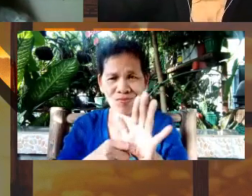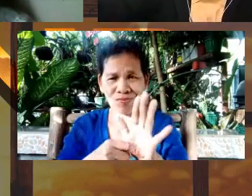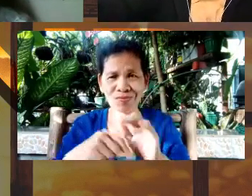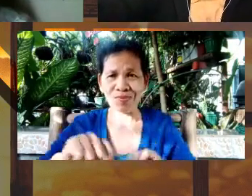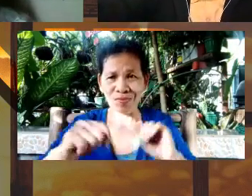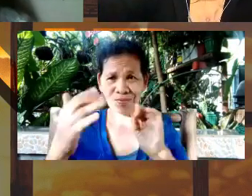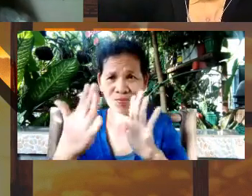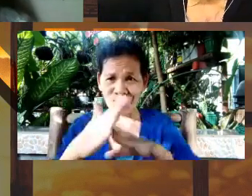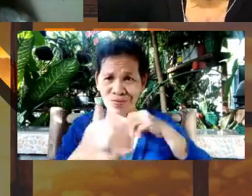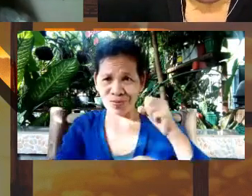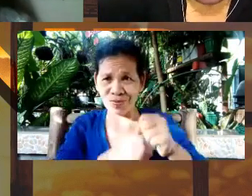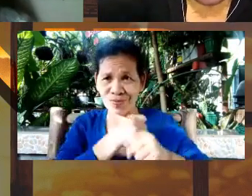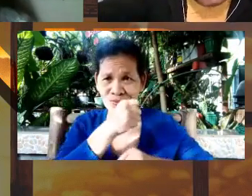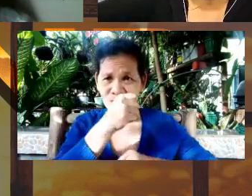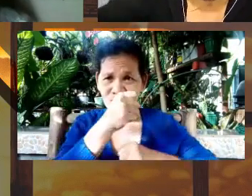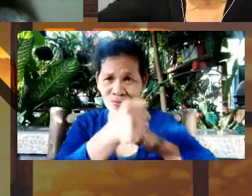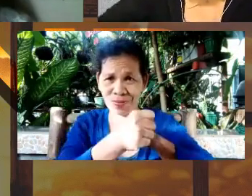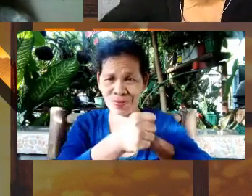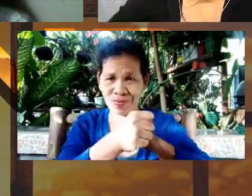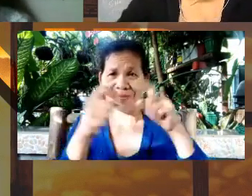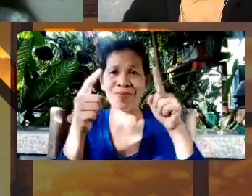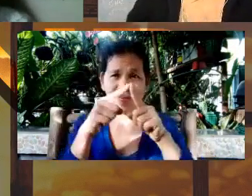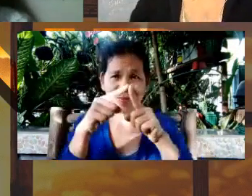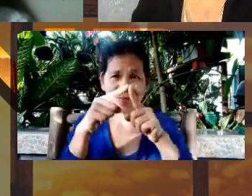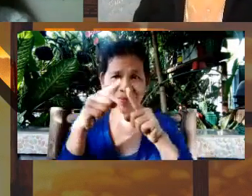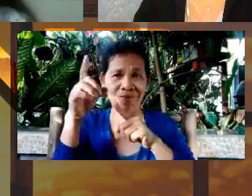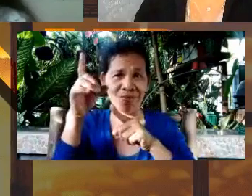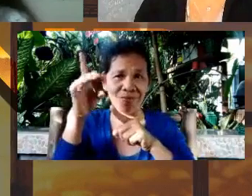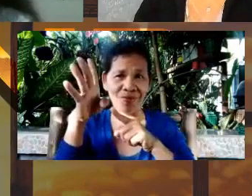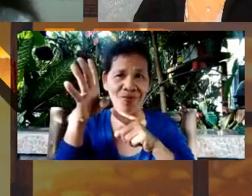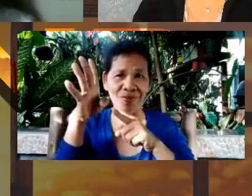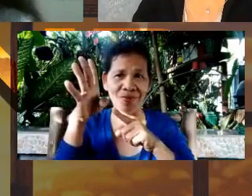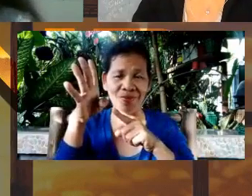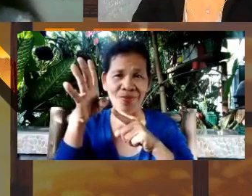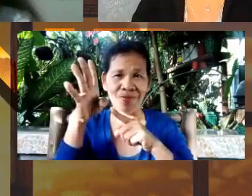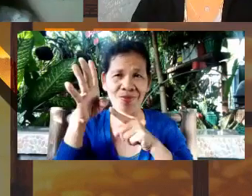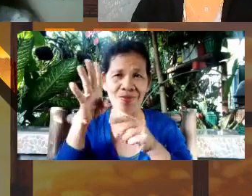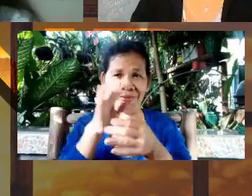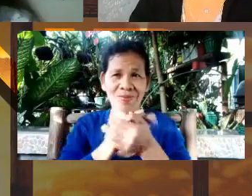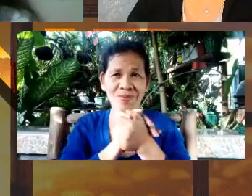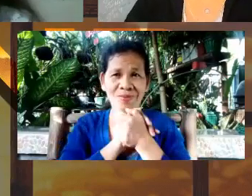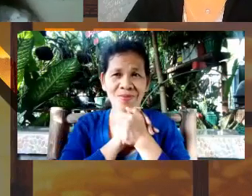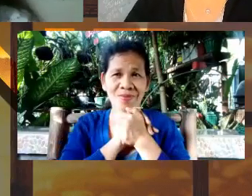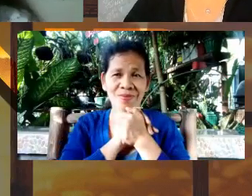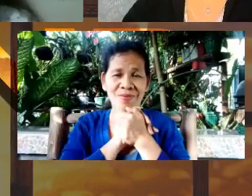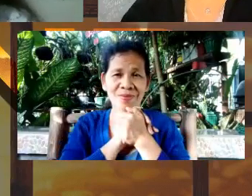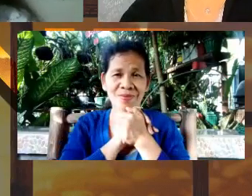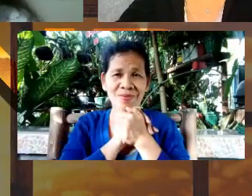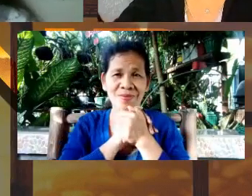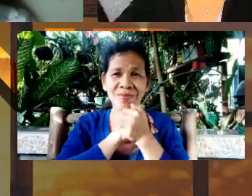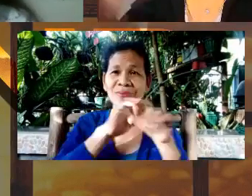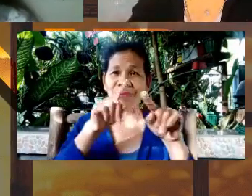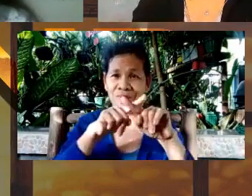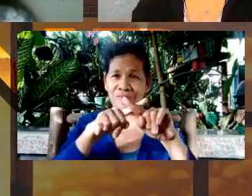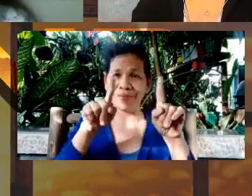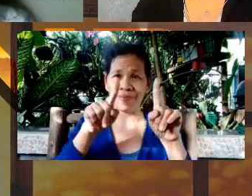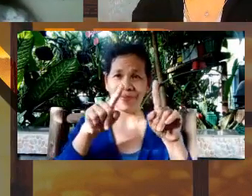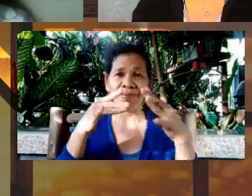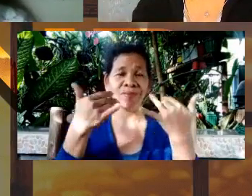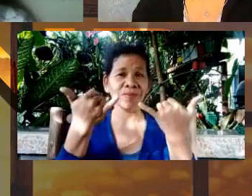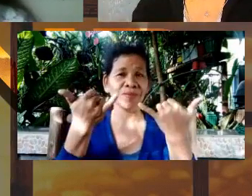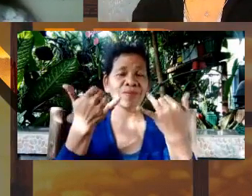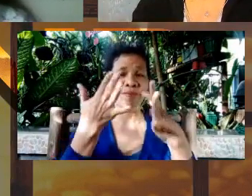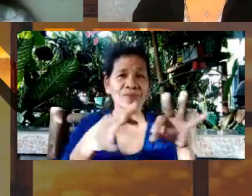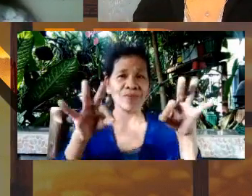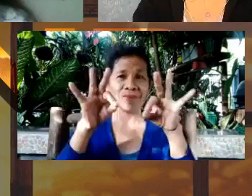sakripisyo sa ating mahal na Diyos, mga minamahal na mga kapatid. Natapat, ito yung mahalagang bagay na dapat